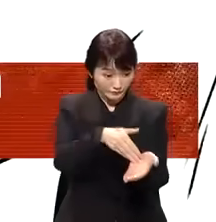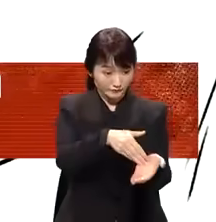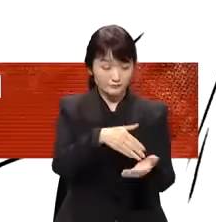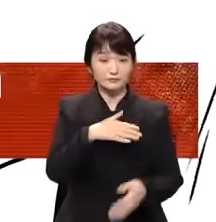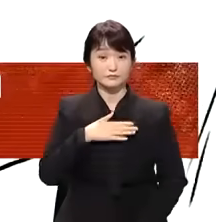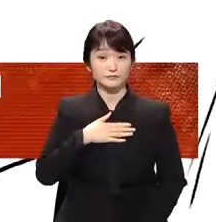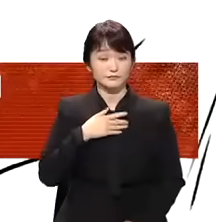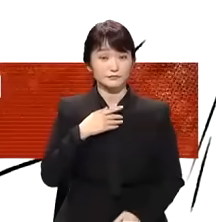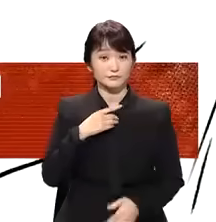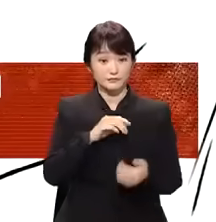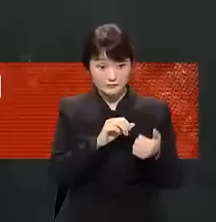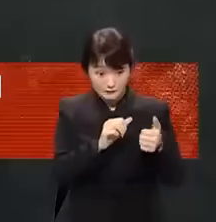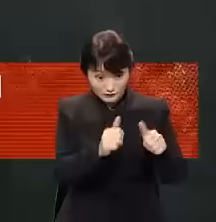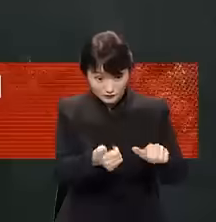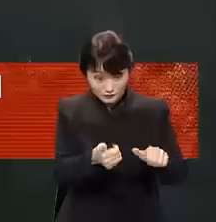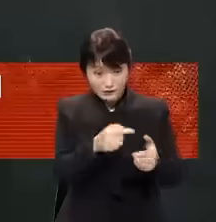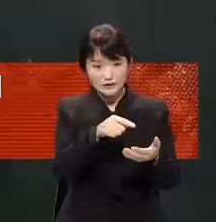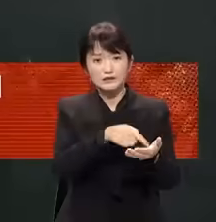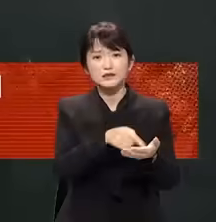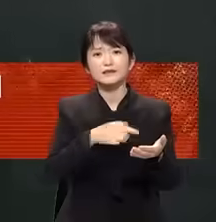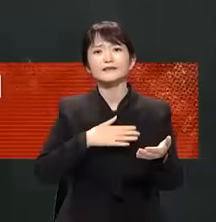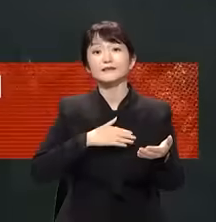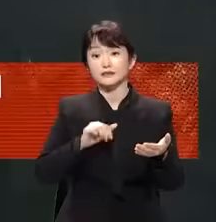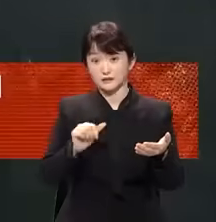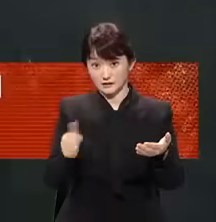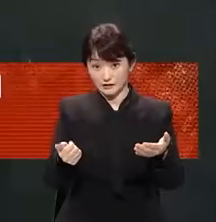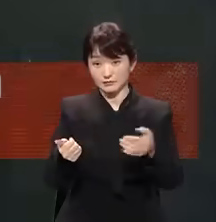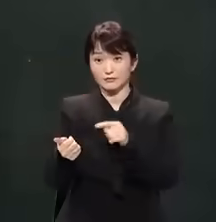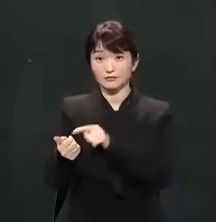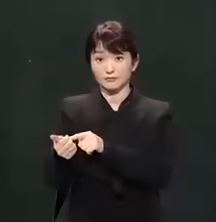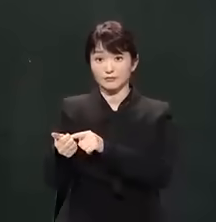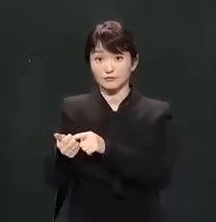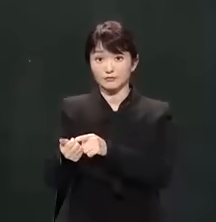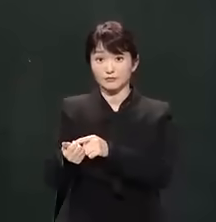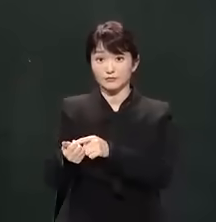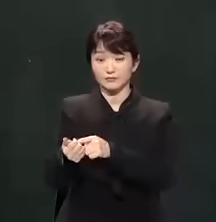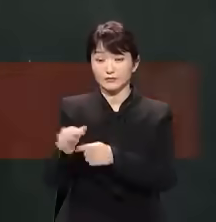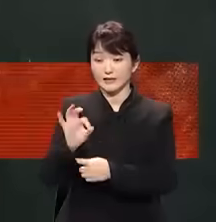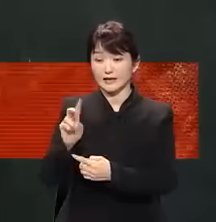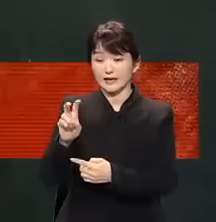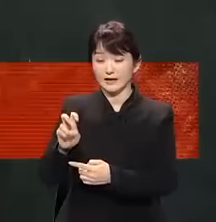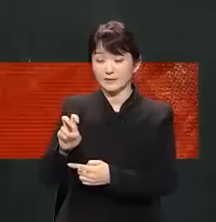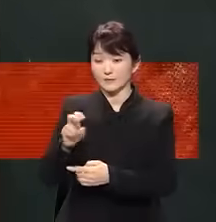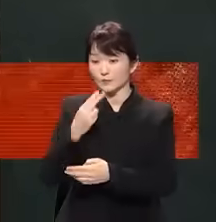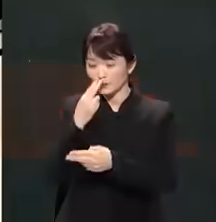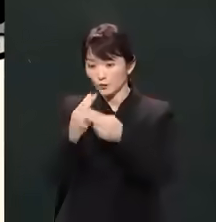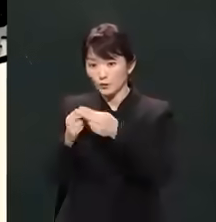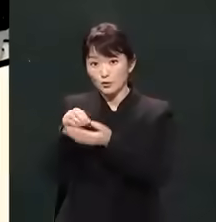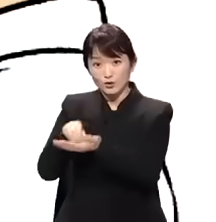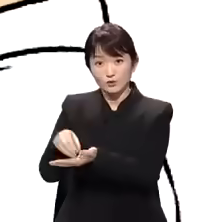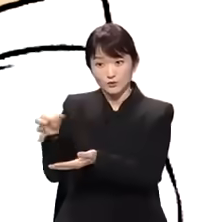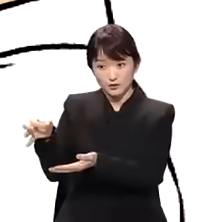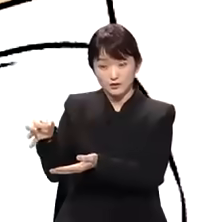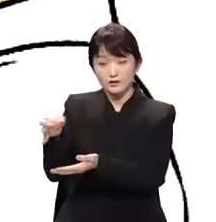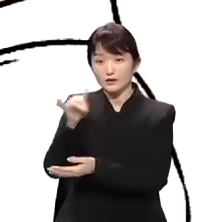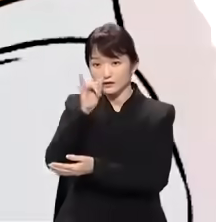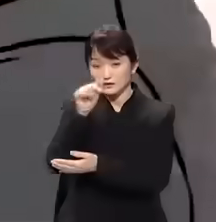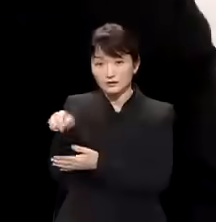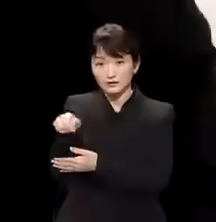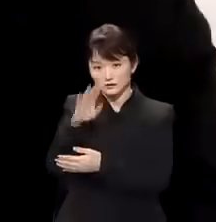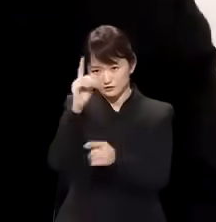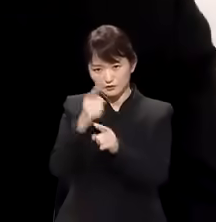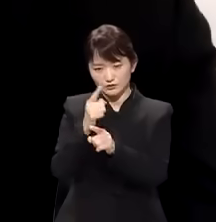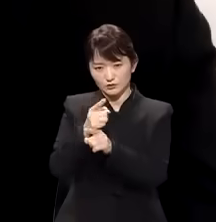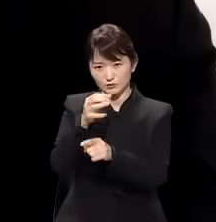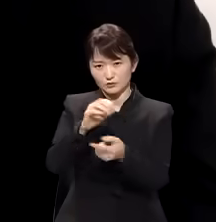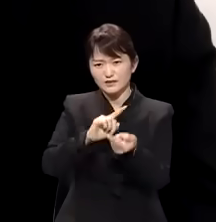내가 만약에 죽더라도 갚겠다 그런데 내가 사망하더라도 가입한 암보험이 있으니까 그 보험료가 나올거다 치료비를 대신해서